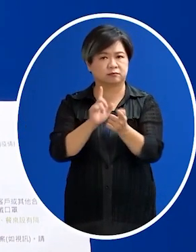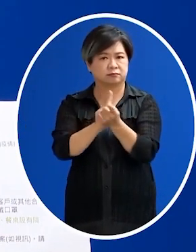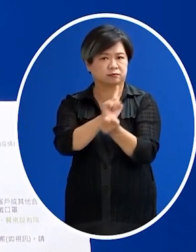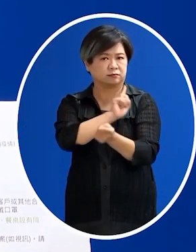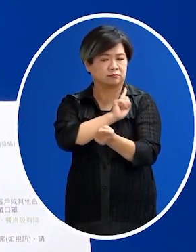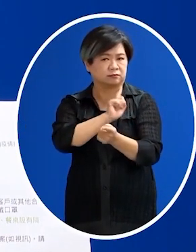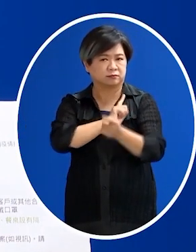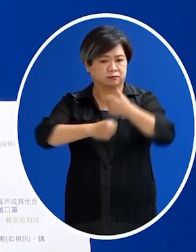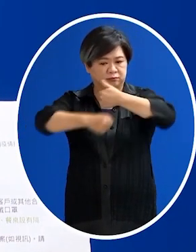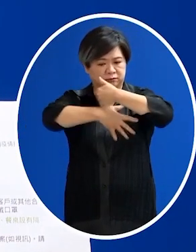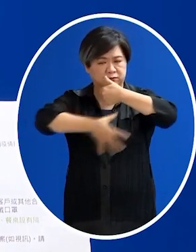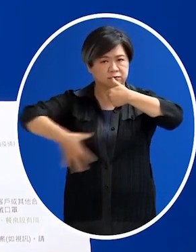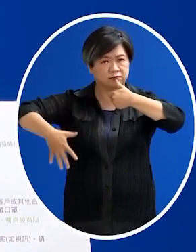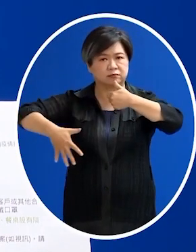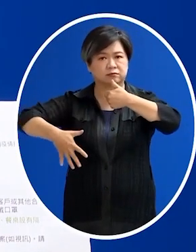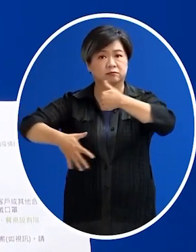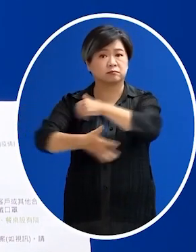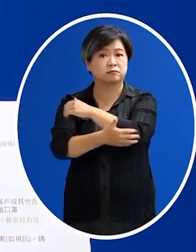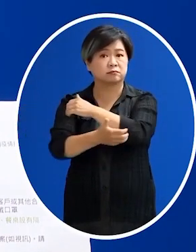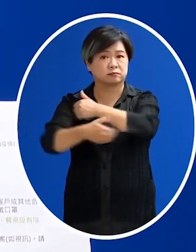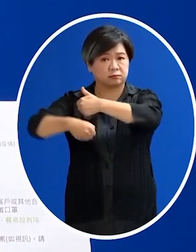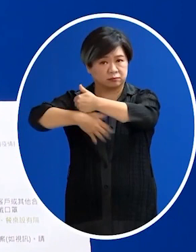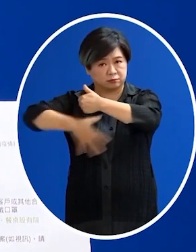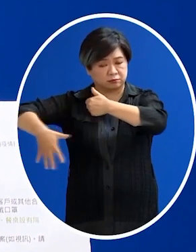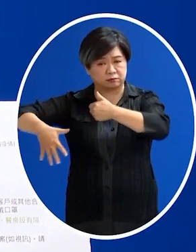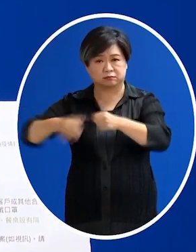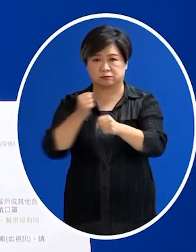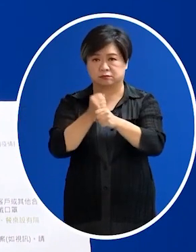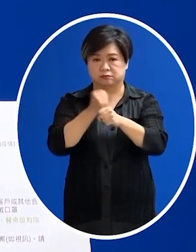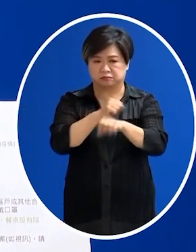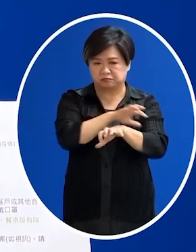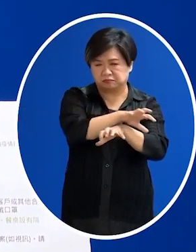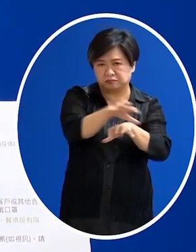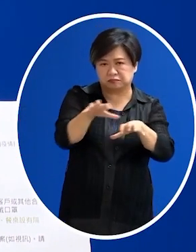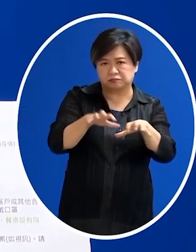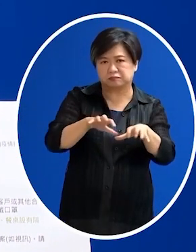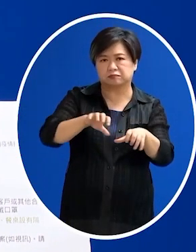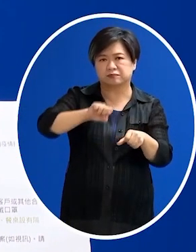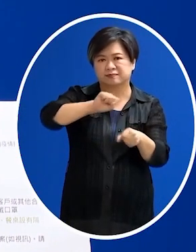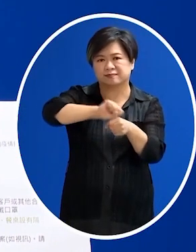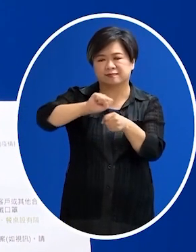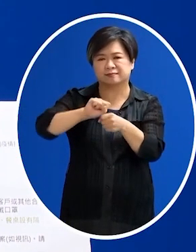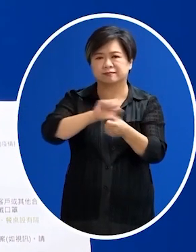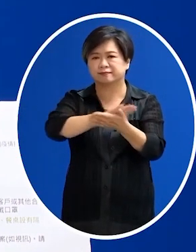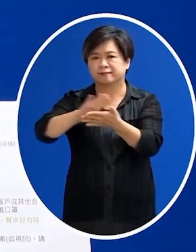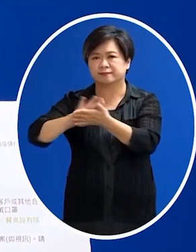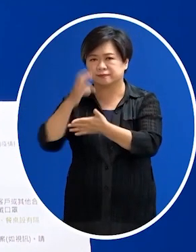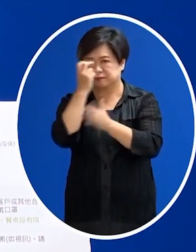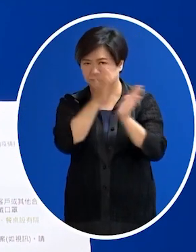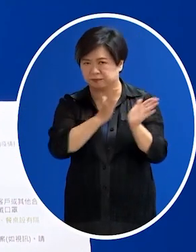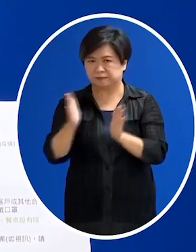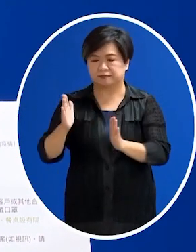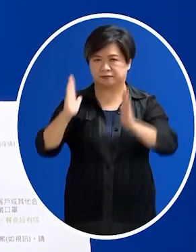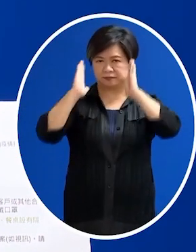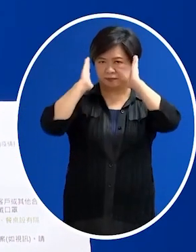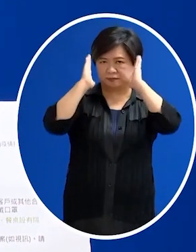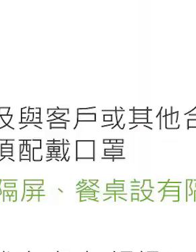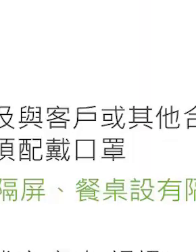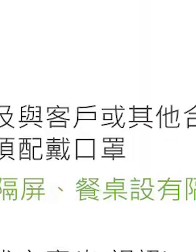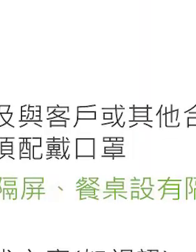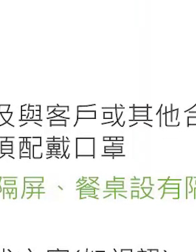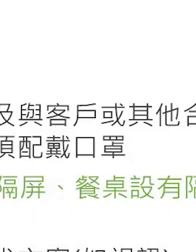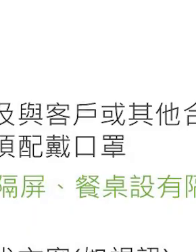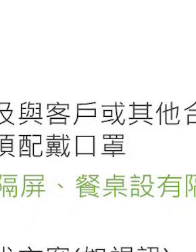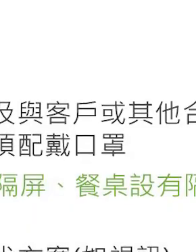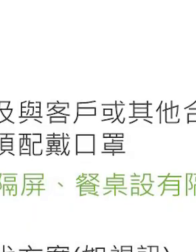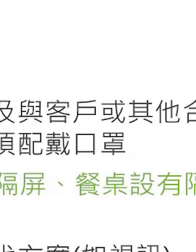的员工以及工作的场所加强卫生管理，那就如同在这个看板